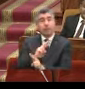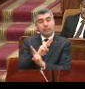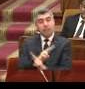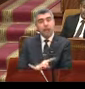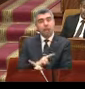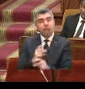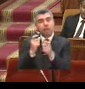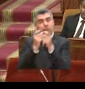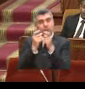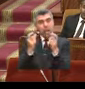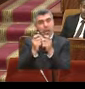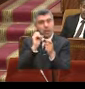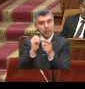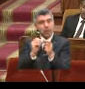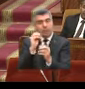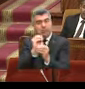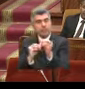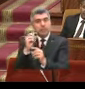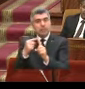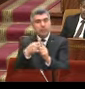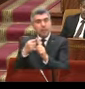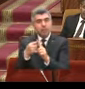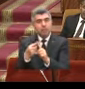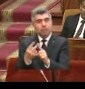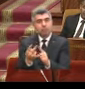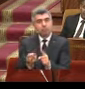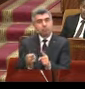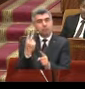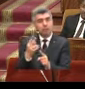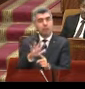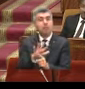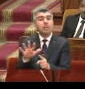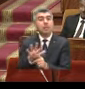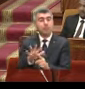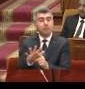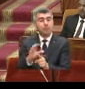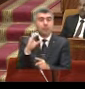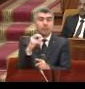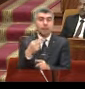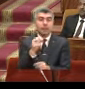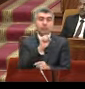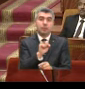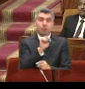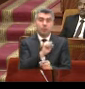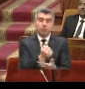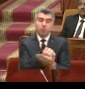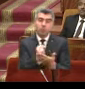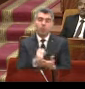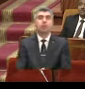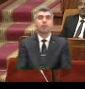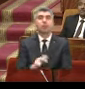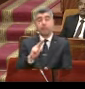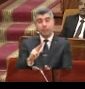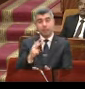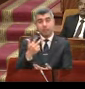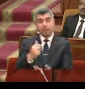الخاص، كانت وعود بأن غتكون زيادة ديال 250 درهم لكل متقاعد قاعد من لا سي ان اس اس، وبالتالي تلغات هذه الزياده. النقطه